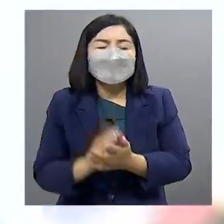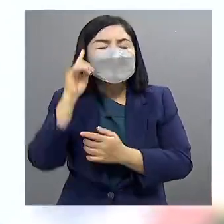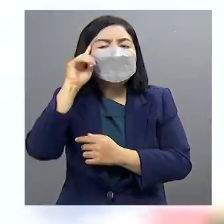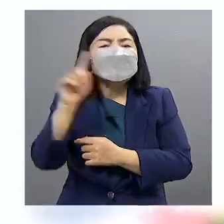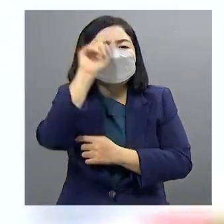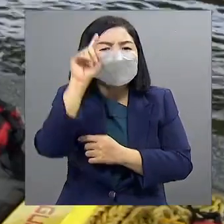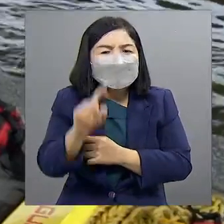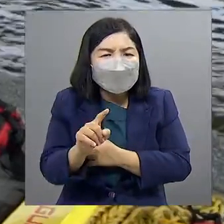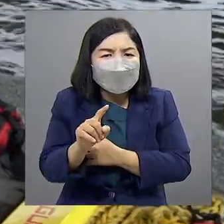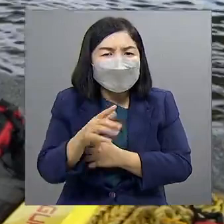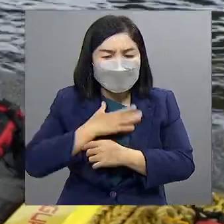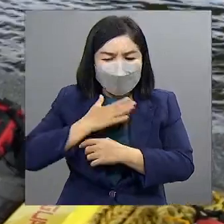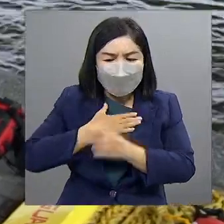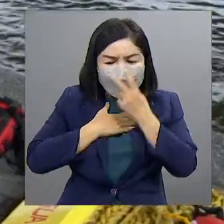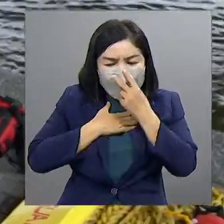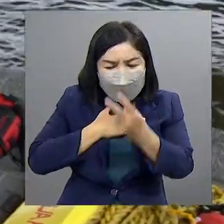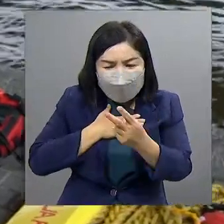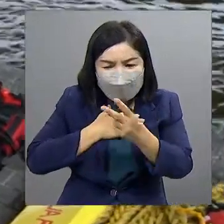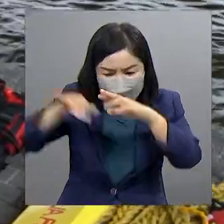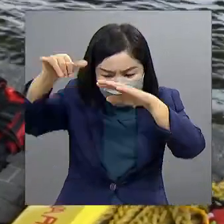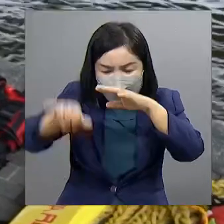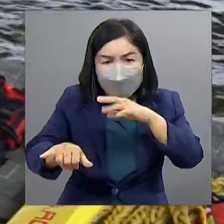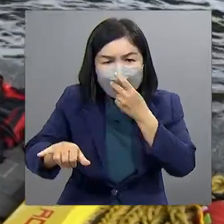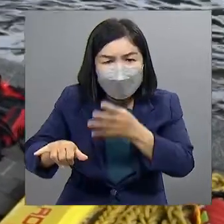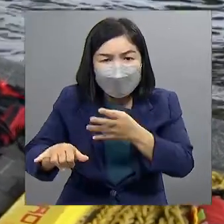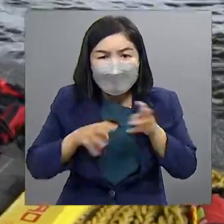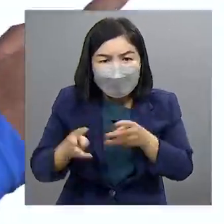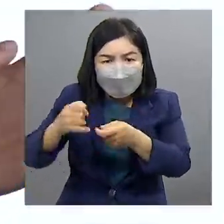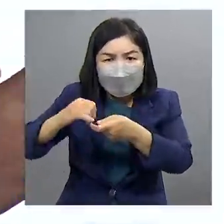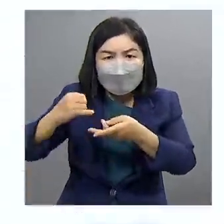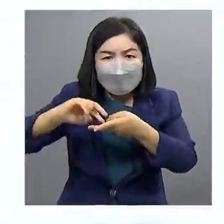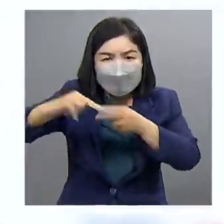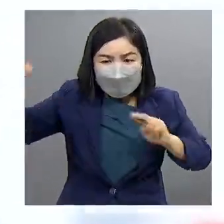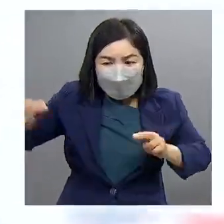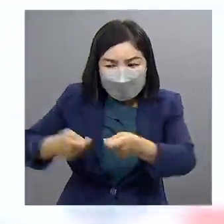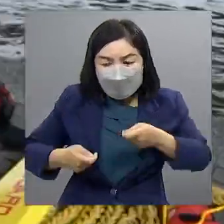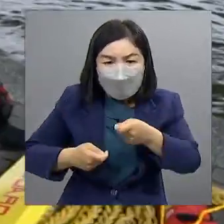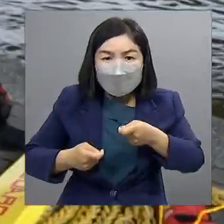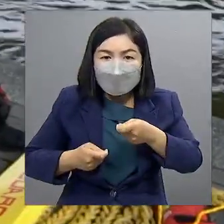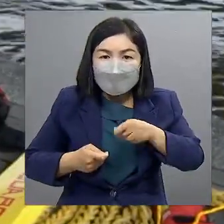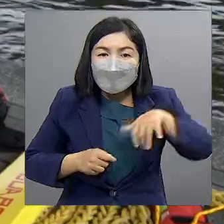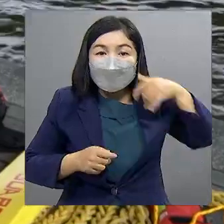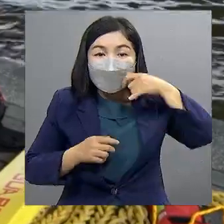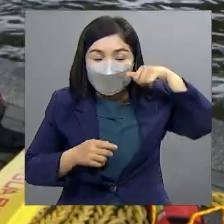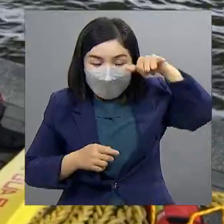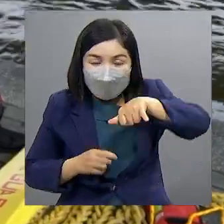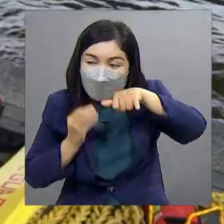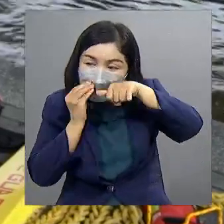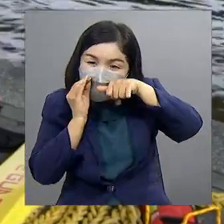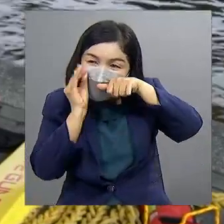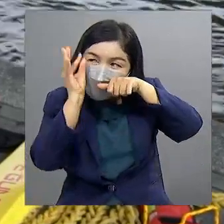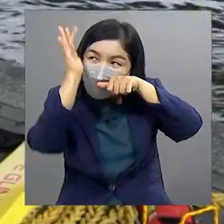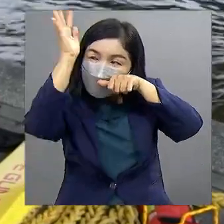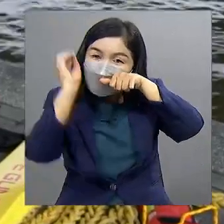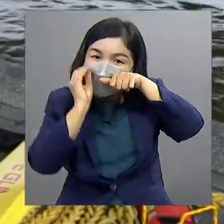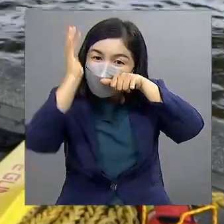ได้ยังไงว่าข้างล่างเป็นยังไงแล้วเขาถึงจะได้กระตุกถูกอะคะ เราจะดูฟองอากาศที่เขาไปครับ อ ย่างอย่างนี้คือชุดแรกคนแรกคนที่สองคนที่สามคน